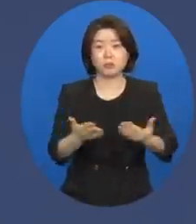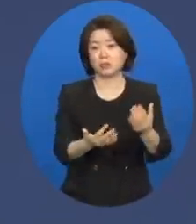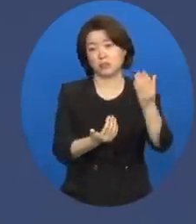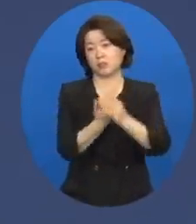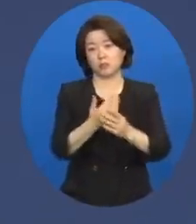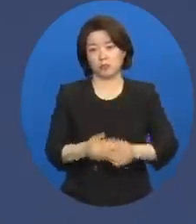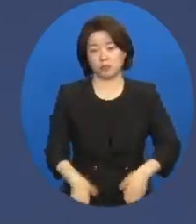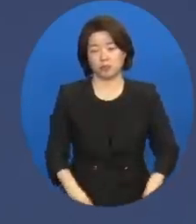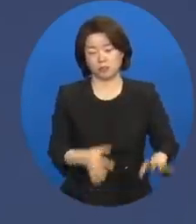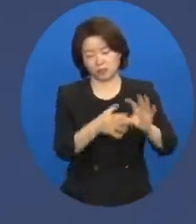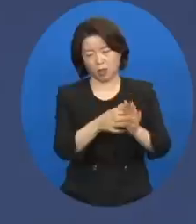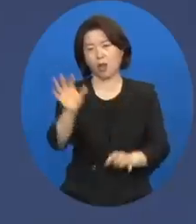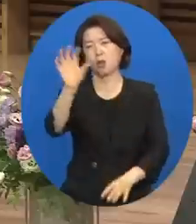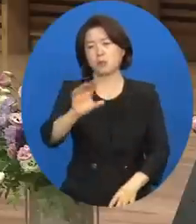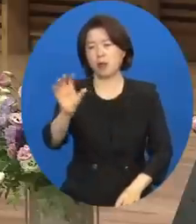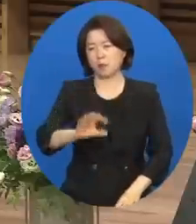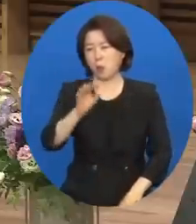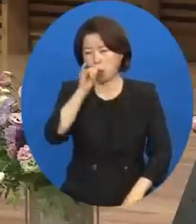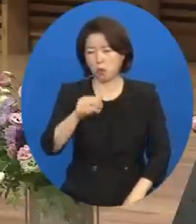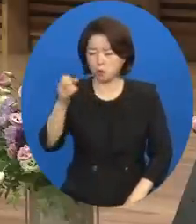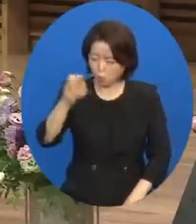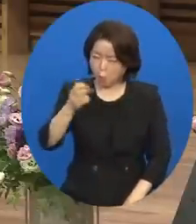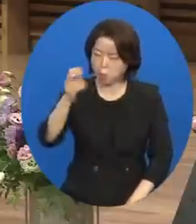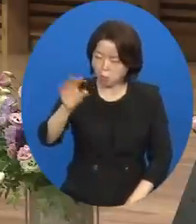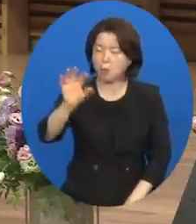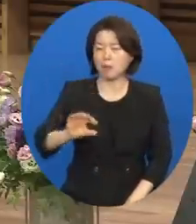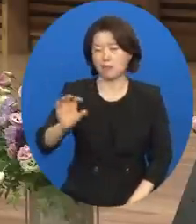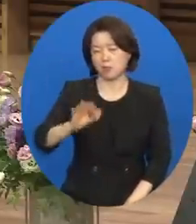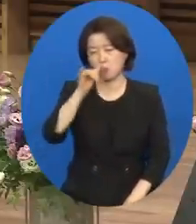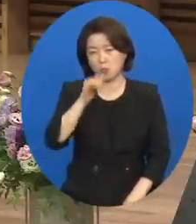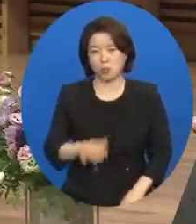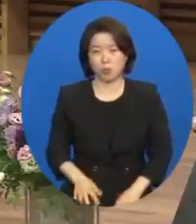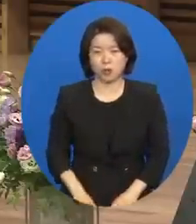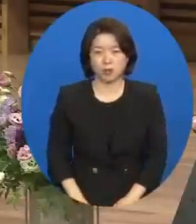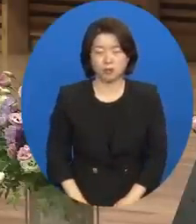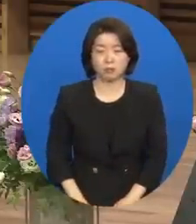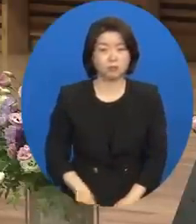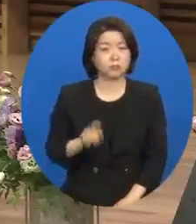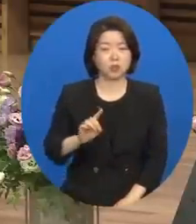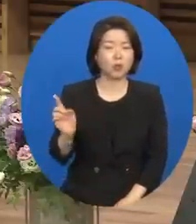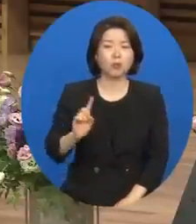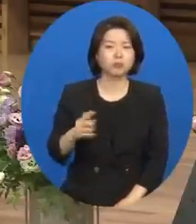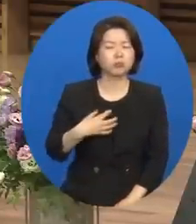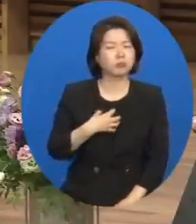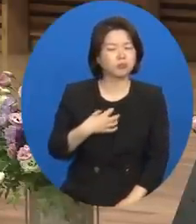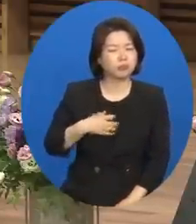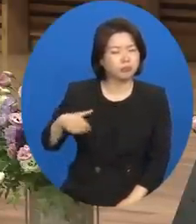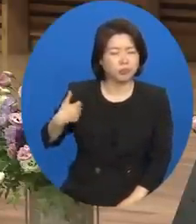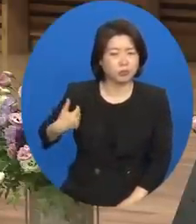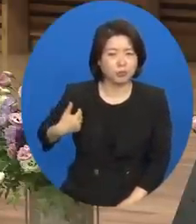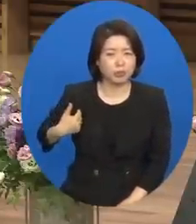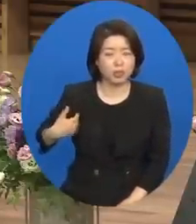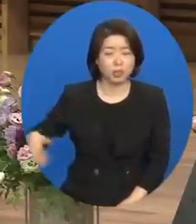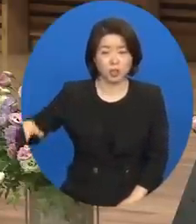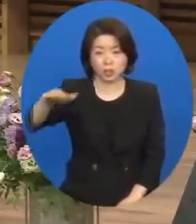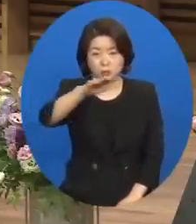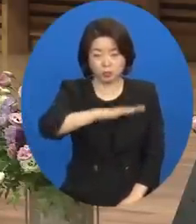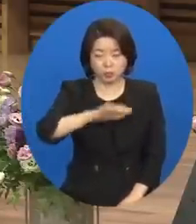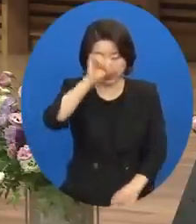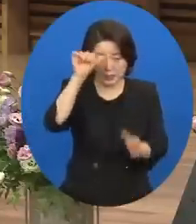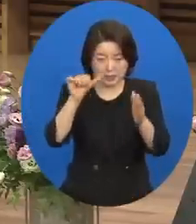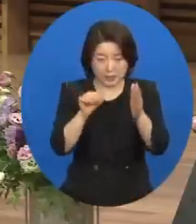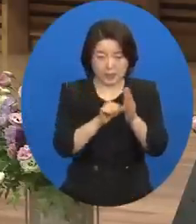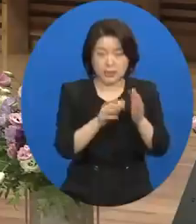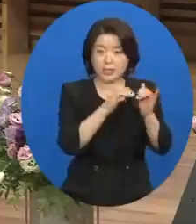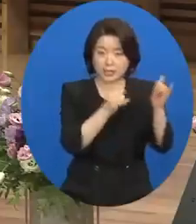계속해서 반복이 되는 거예요. 계속해서. 자, 이런 도대체 뭐가 위기인지를 우리 인생과